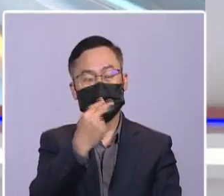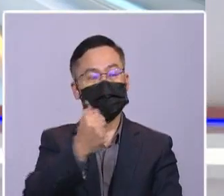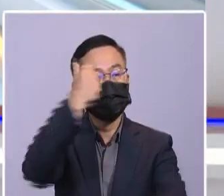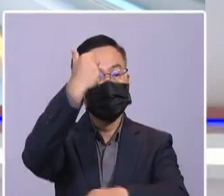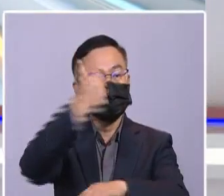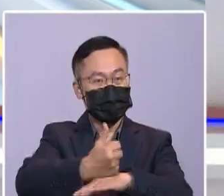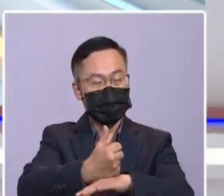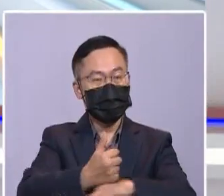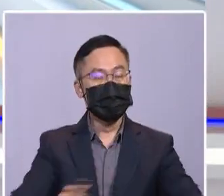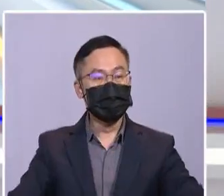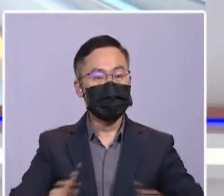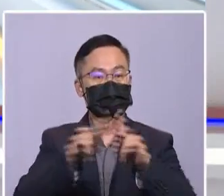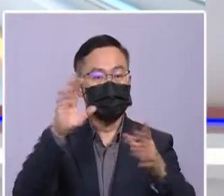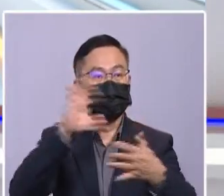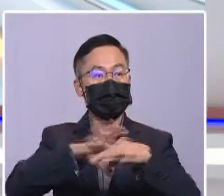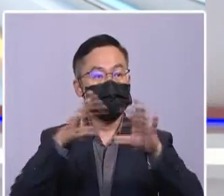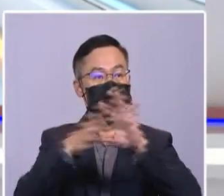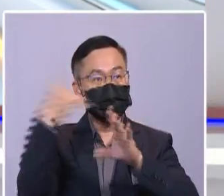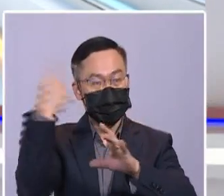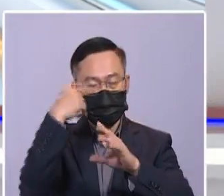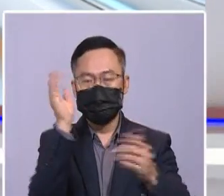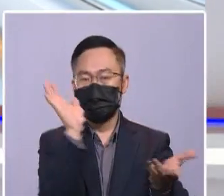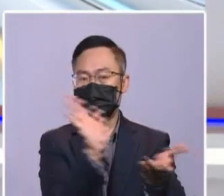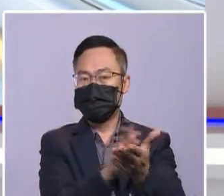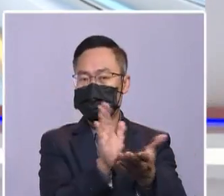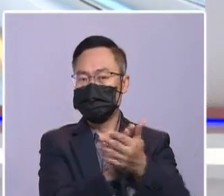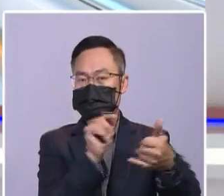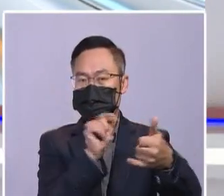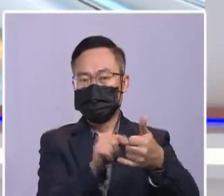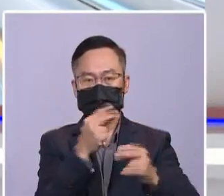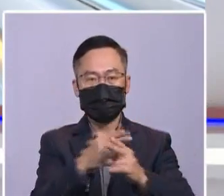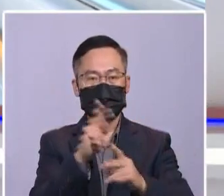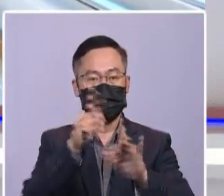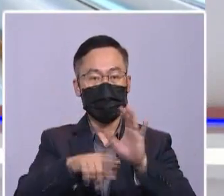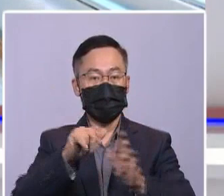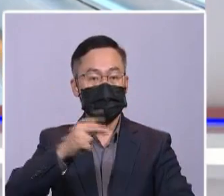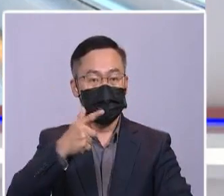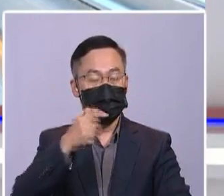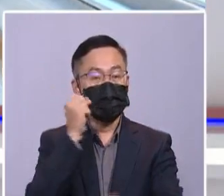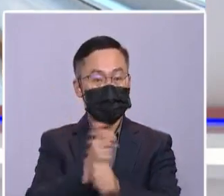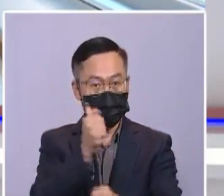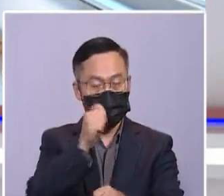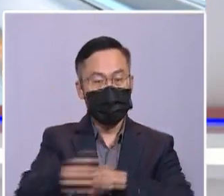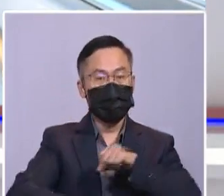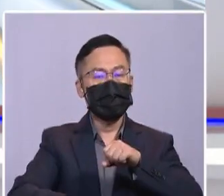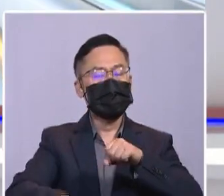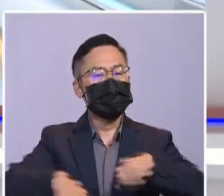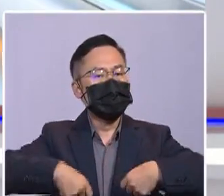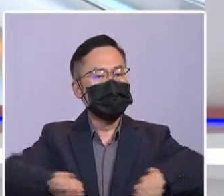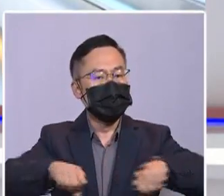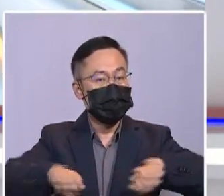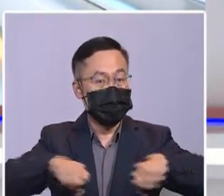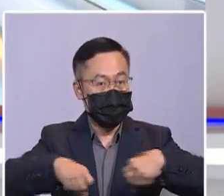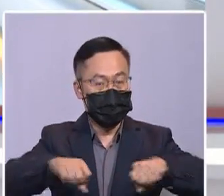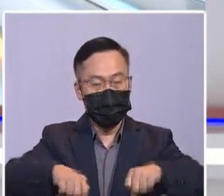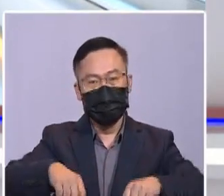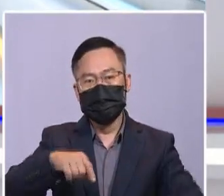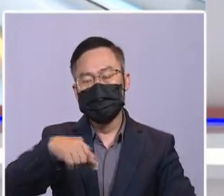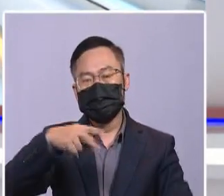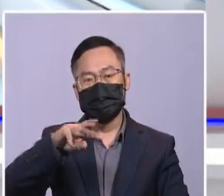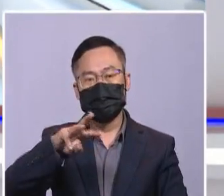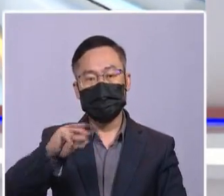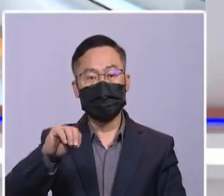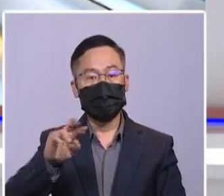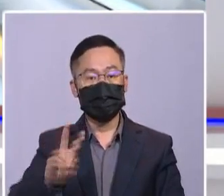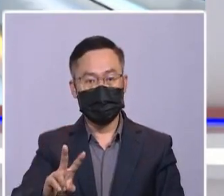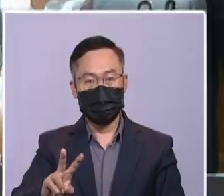พอดีว่าการกระทรวงท่านจะรีบกีฬานะครับก็ออกมายกย่องกล้องสมเกียรตินะครับหลังคว้า3โพเรี่ยมนะครับในศึกจักรยานยนต์ทางเรียบชิงแชมป์โลกรุ่นโม